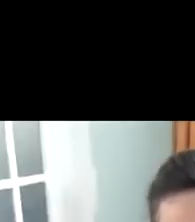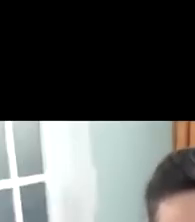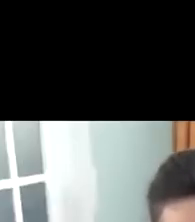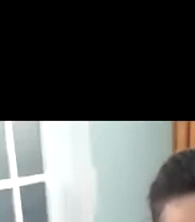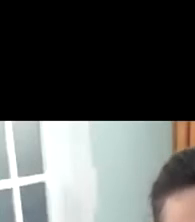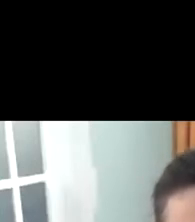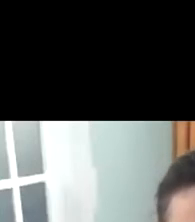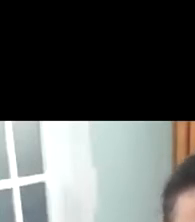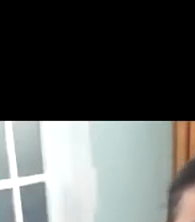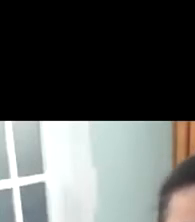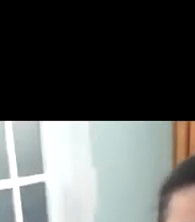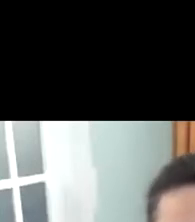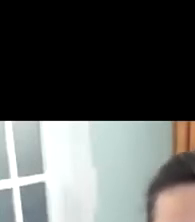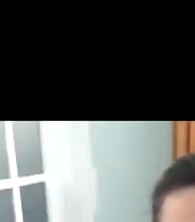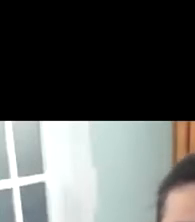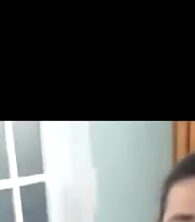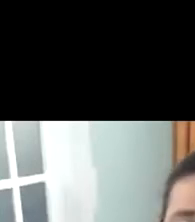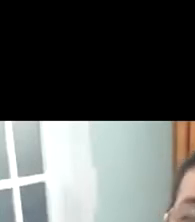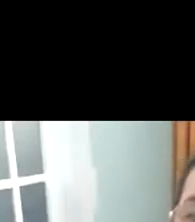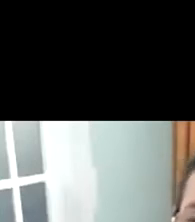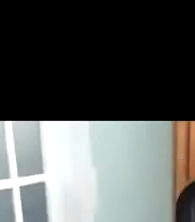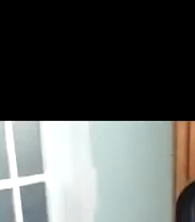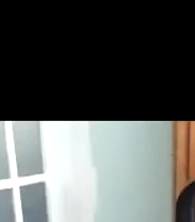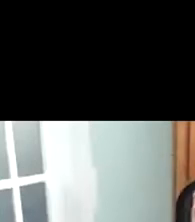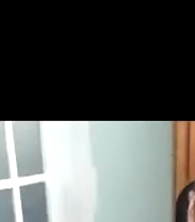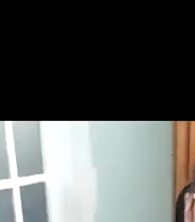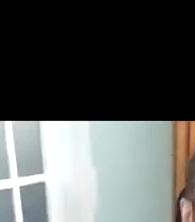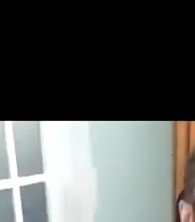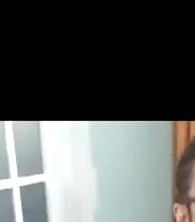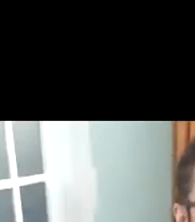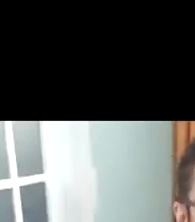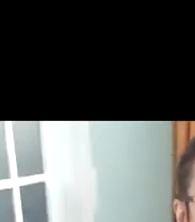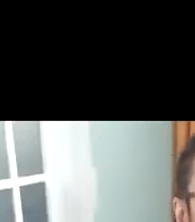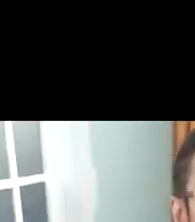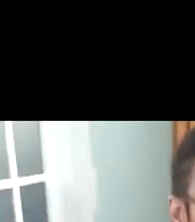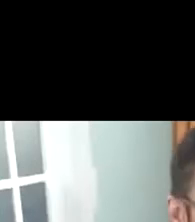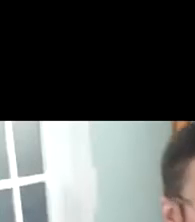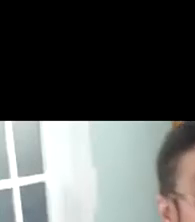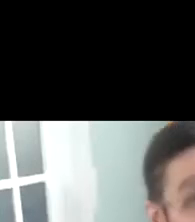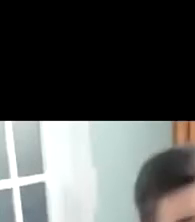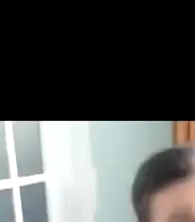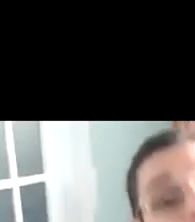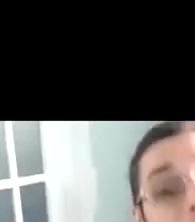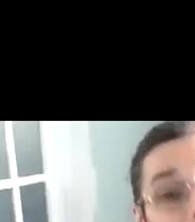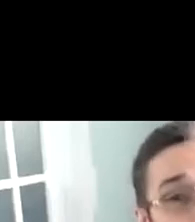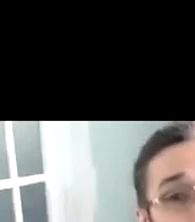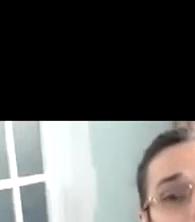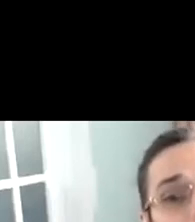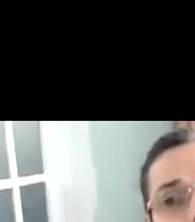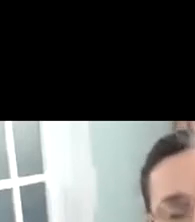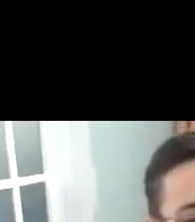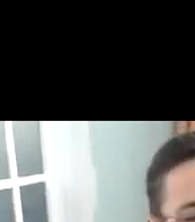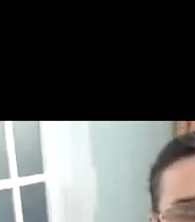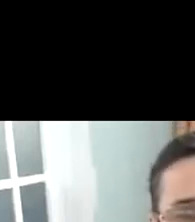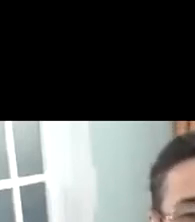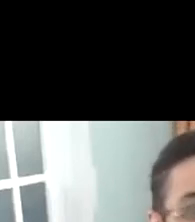Lors d'un autre appel vidéo. Alors, bonjour à toutes. On poursuit notre discussion.